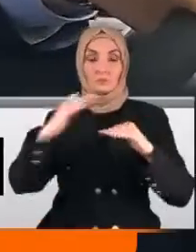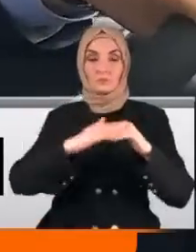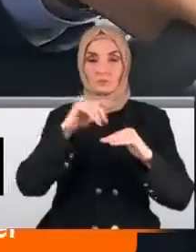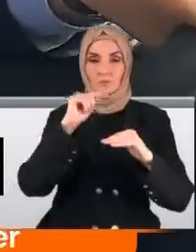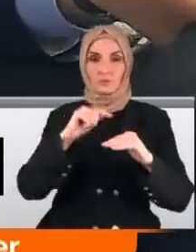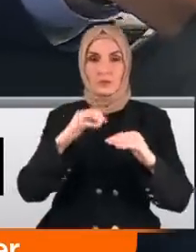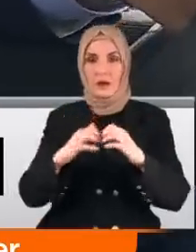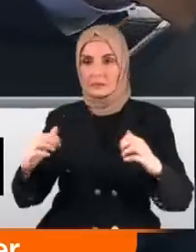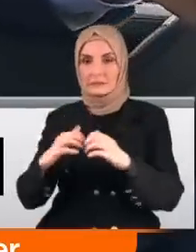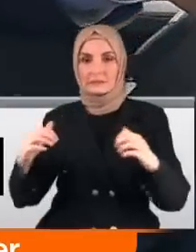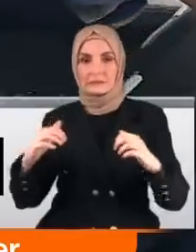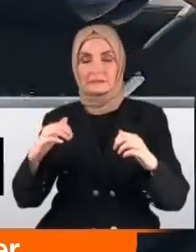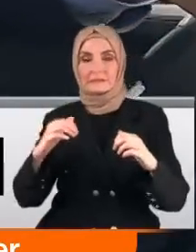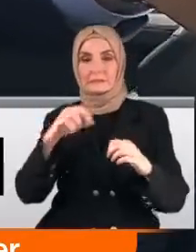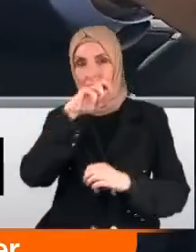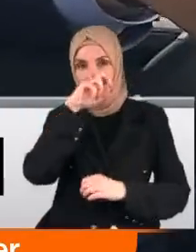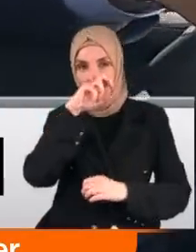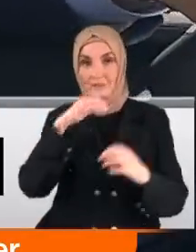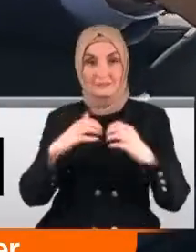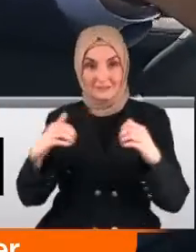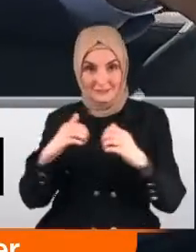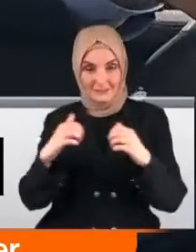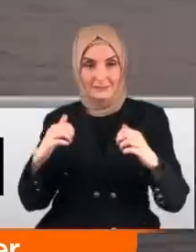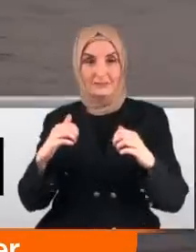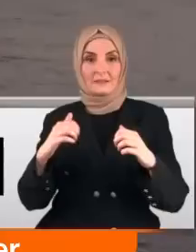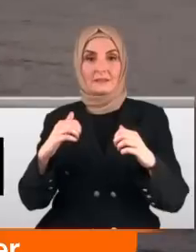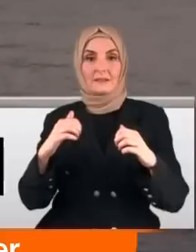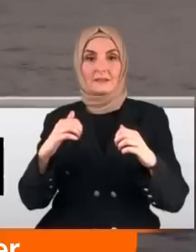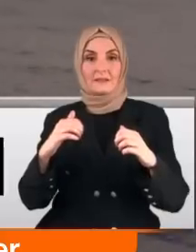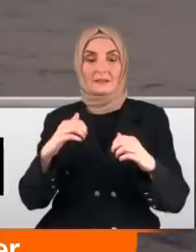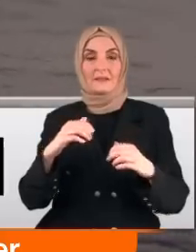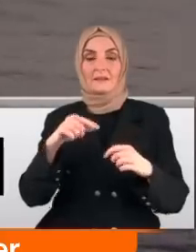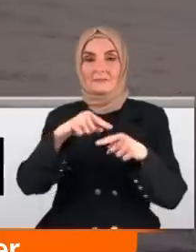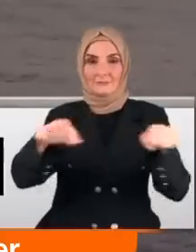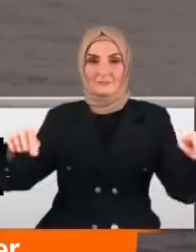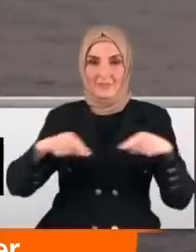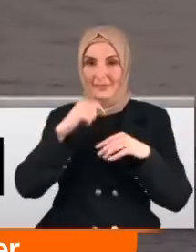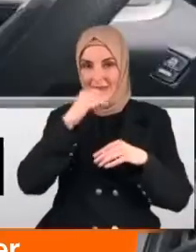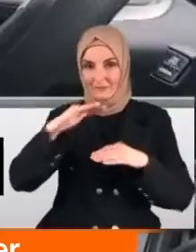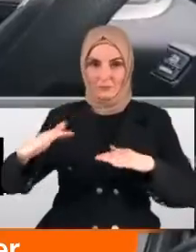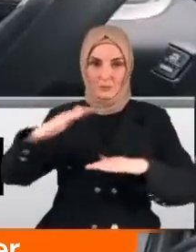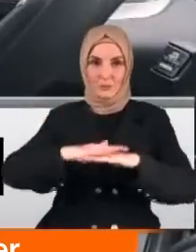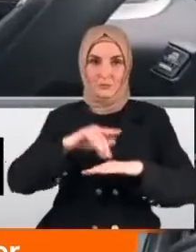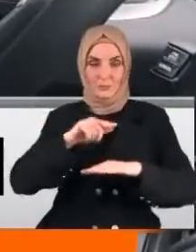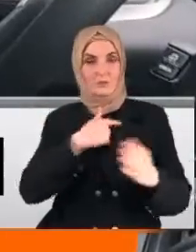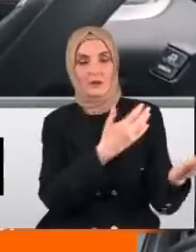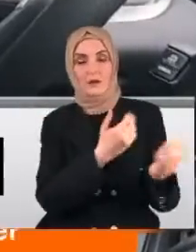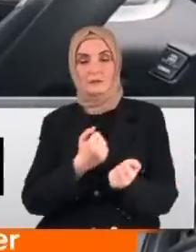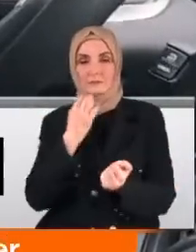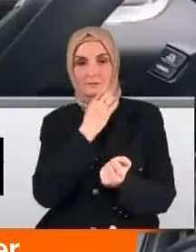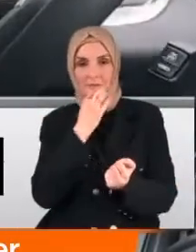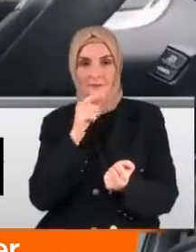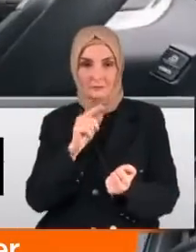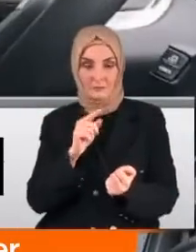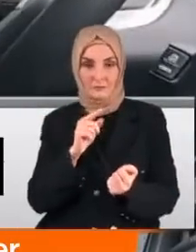ayrıştırma, gaz ayrıştırma ve işleme tesisi kuracağız. Üçüncü fazın sonunda da 20 milyar metreküp üzerine çıkacağız. Yıllık